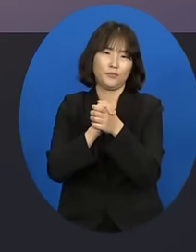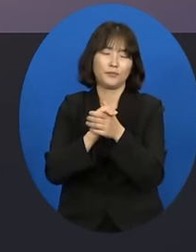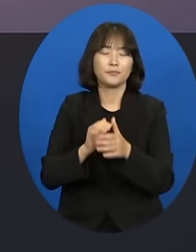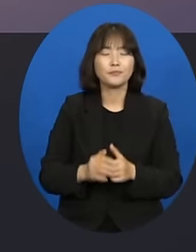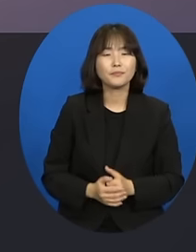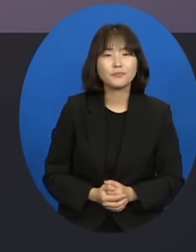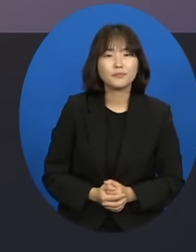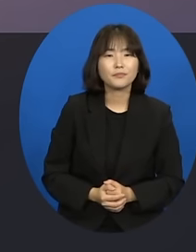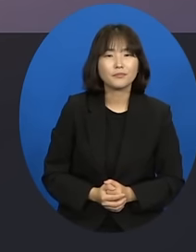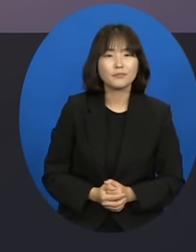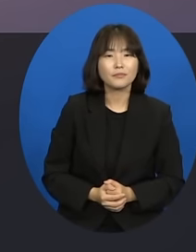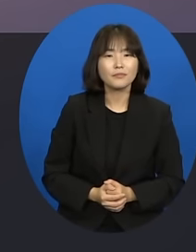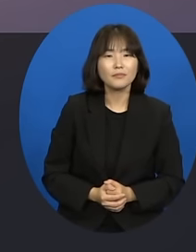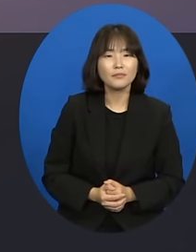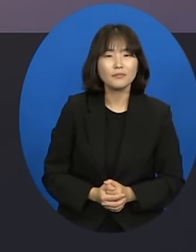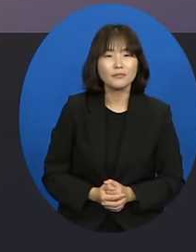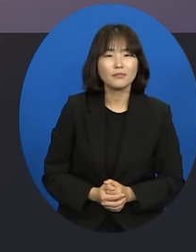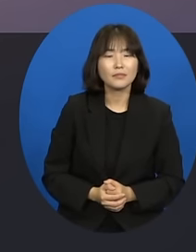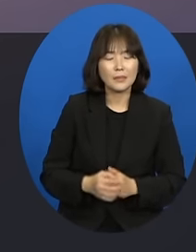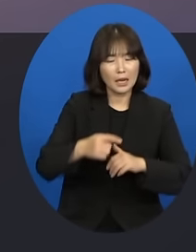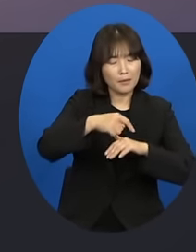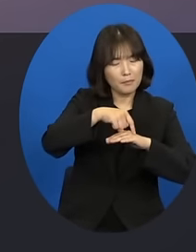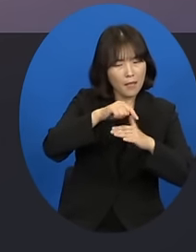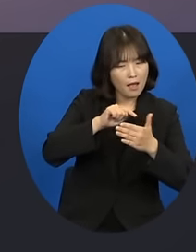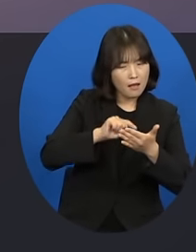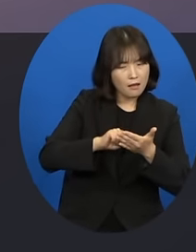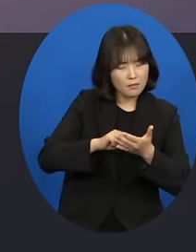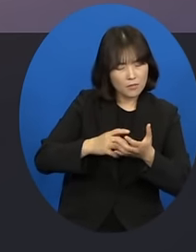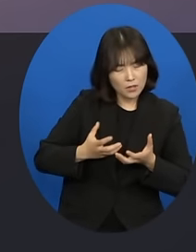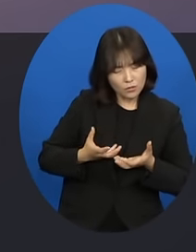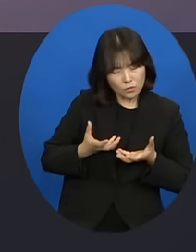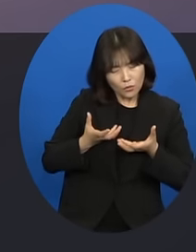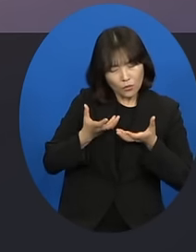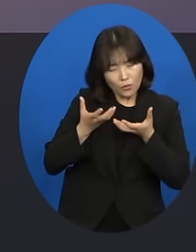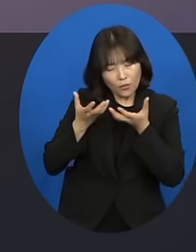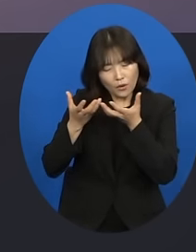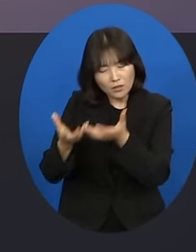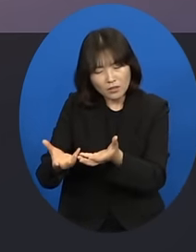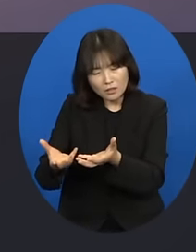그냥 전 이 표현이 너무 좋아요. 마음이 쏟아지는 거죠.